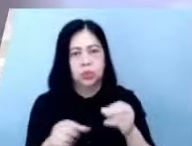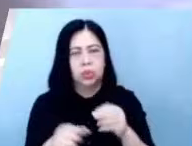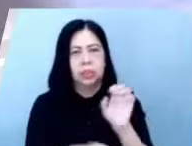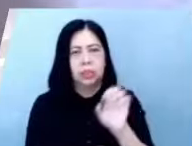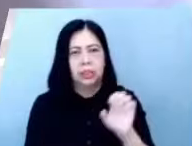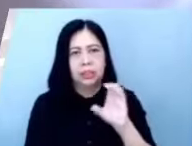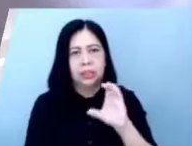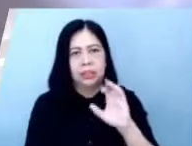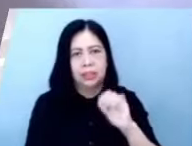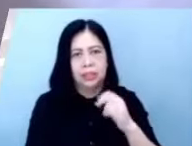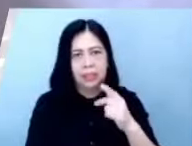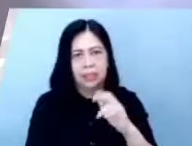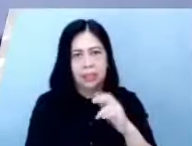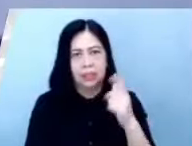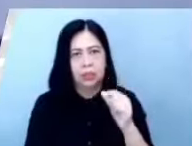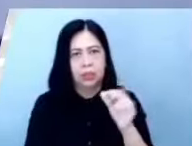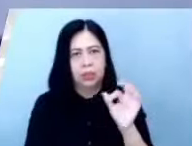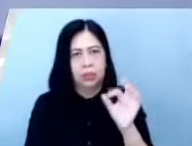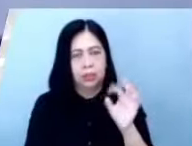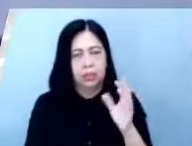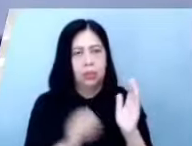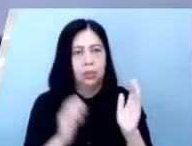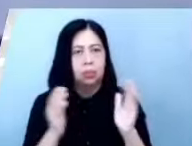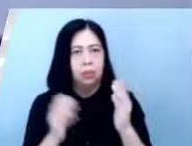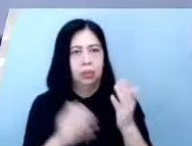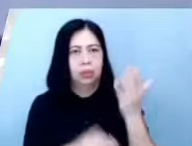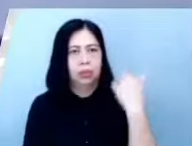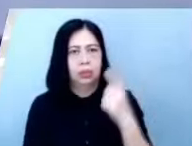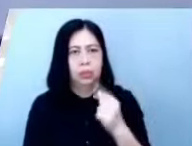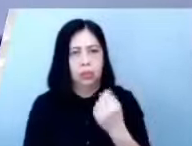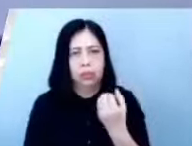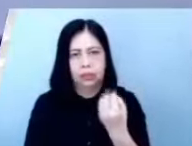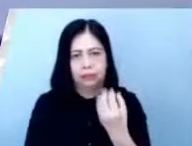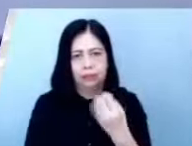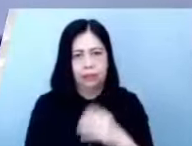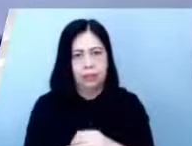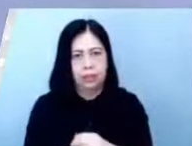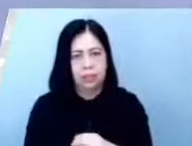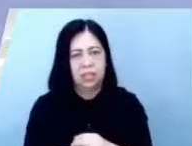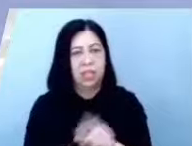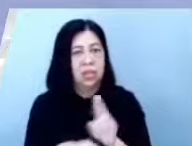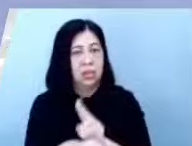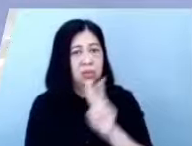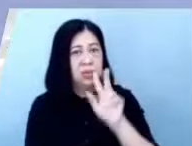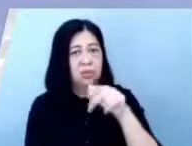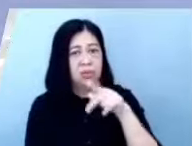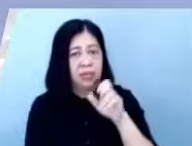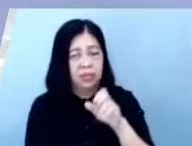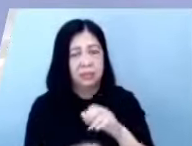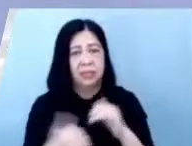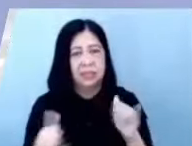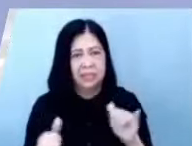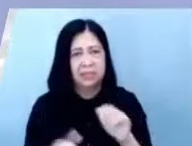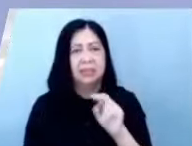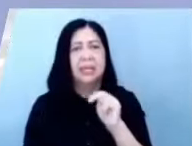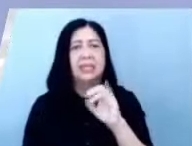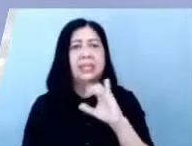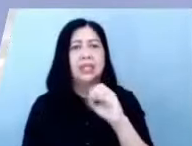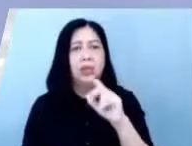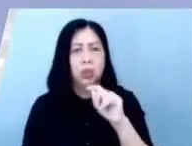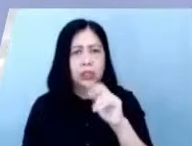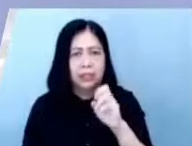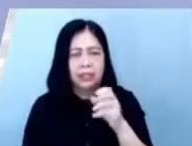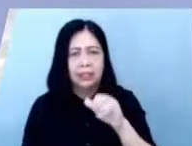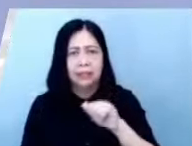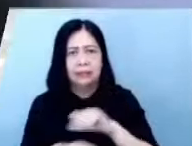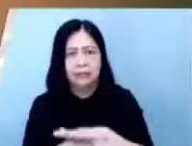2019 kumpara noong 2015. Siyempre po ang paggamit ng vape, may nicotine po yan. Naapektuhan po ang brain development ng